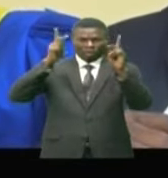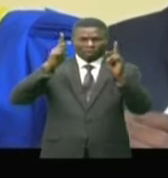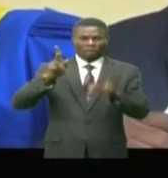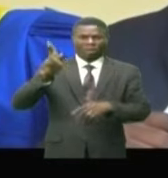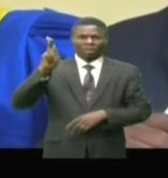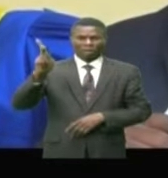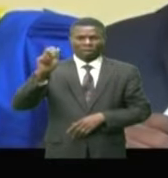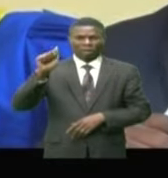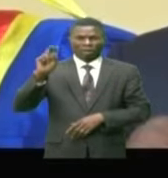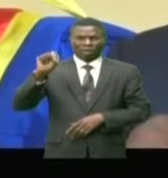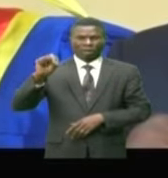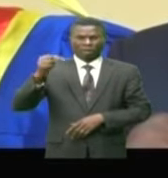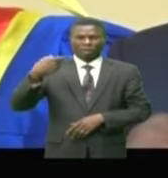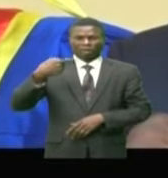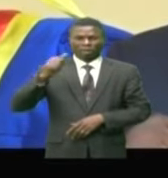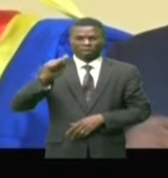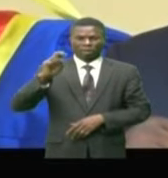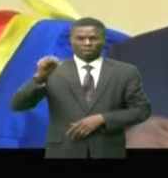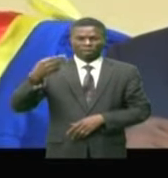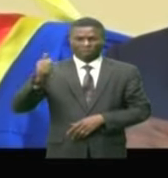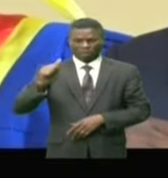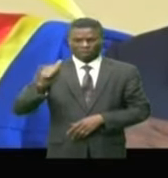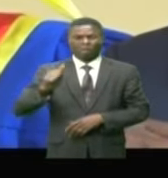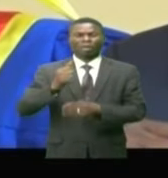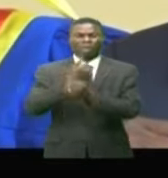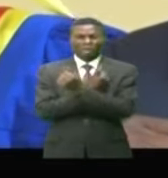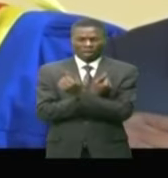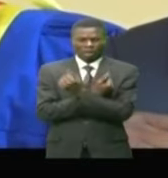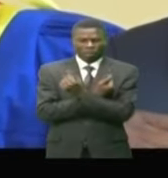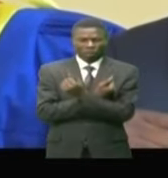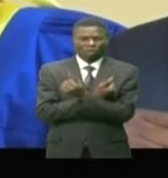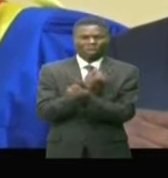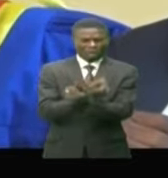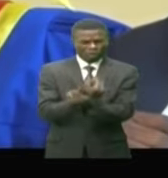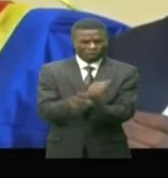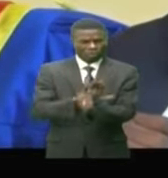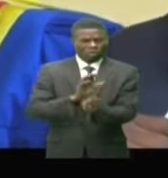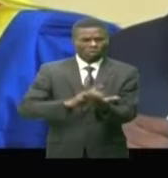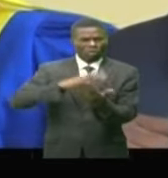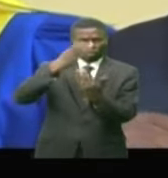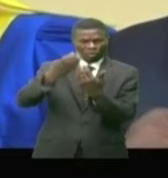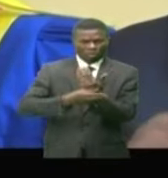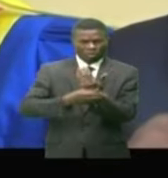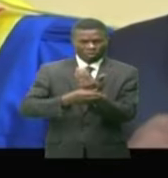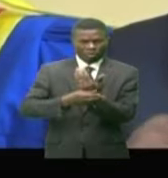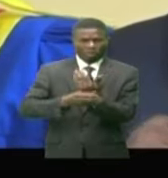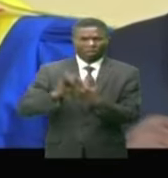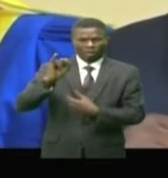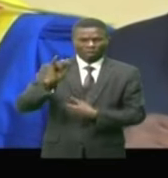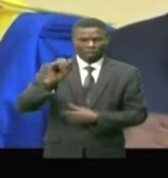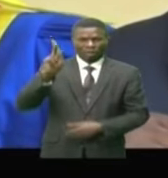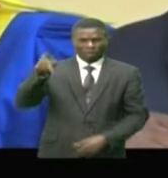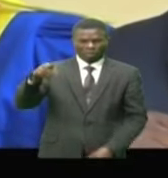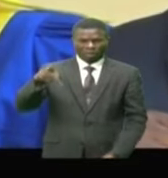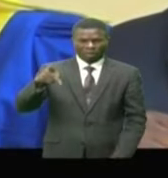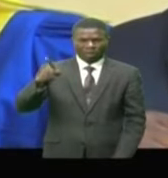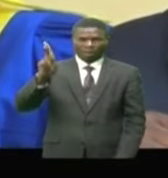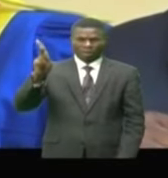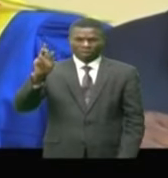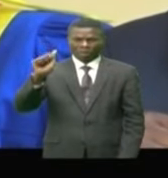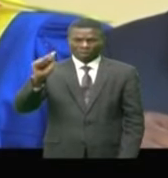Kananga. Tout en respectant les calendriers académiques, l'UPKAN s'est engagé